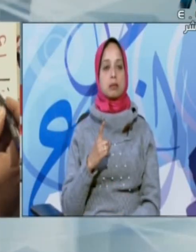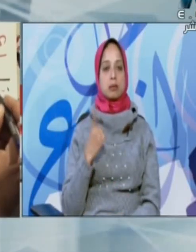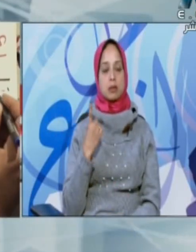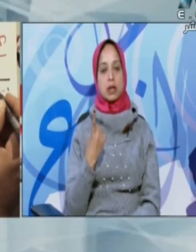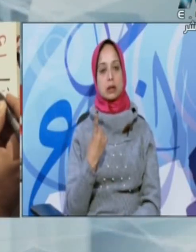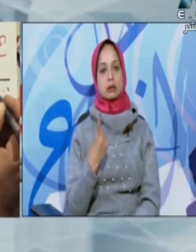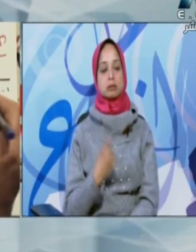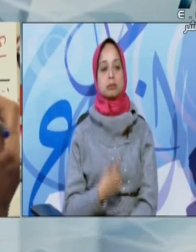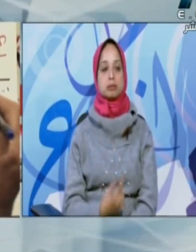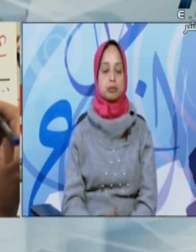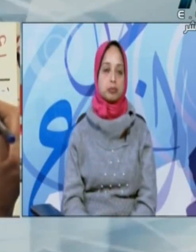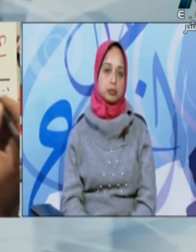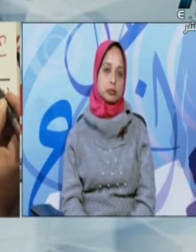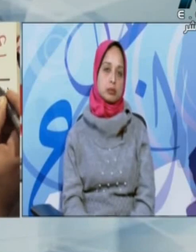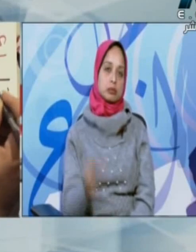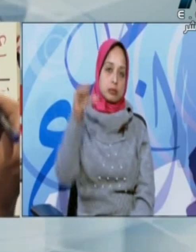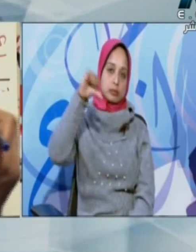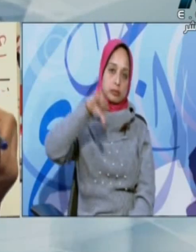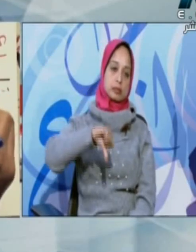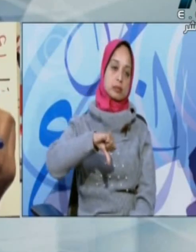1، فشل